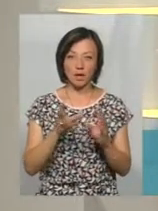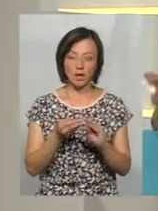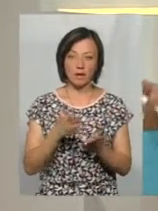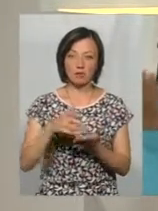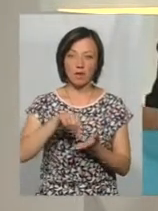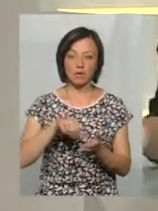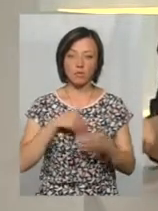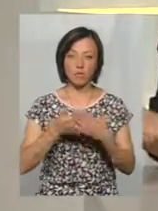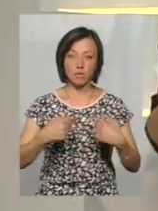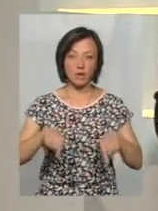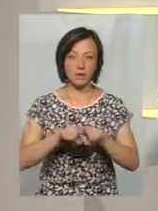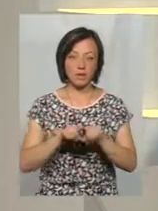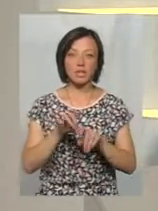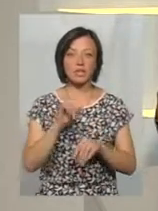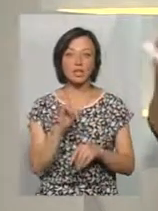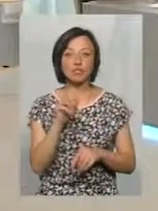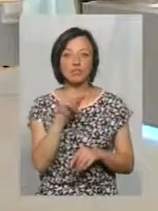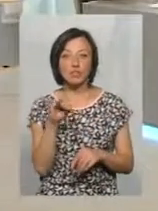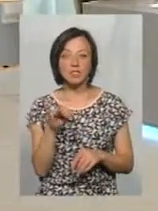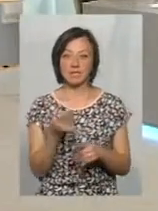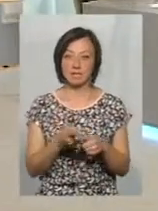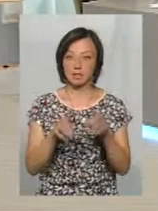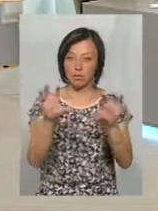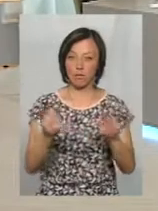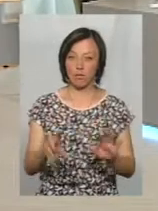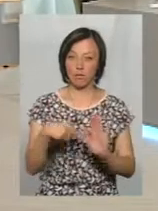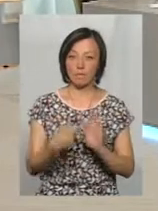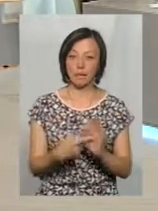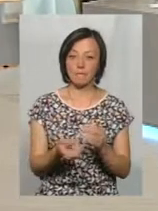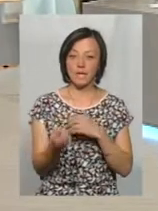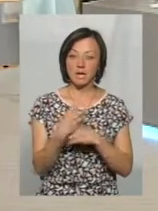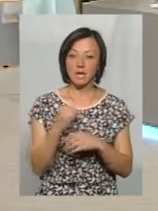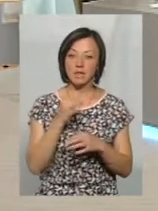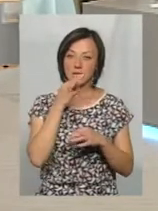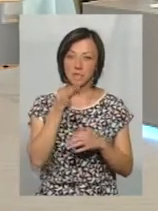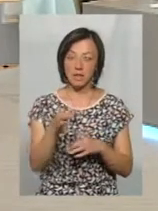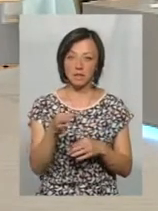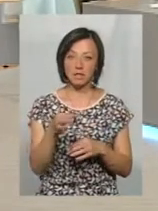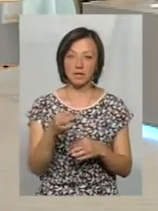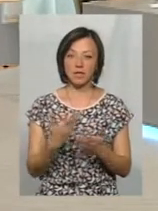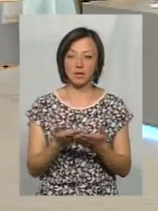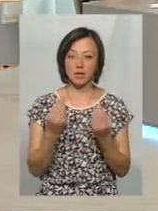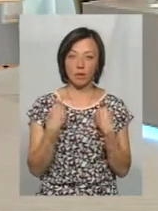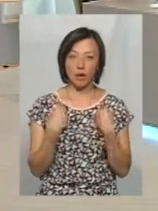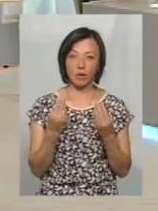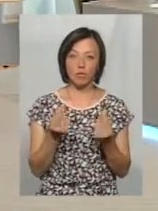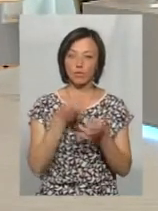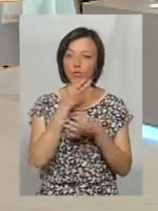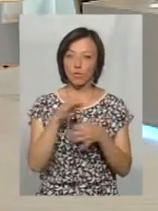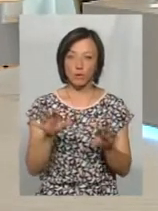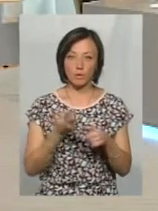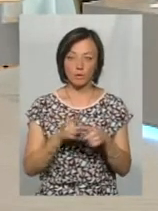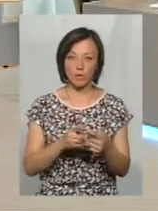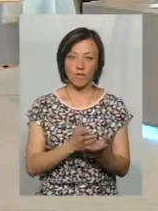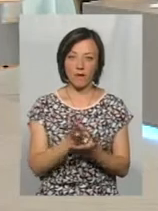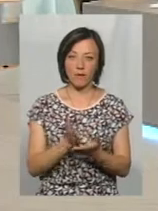членом громадської організації? І чи це законно прийти до мене і сказати мені, мені там дай гроші. Будь-якому цьому